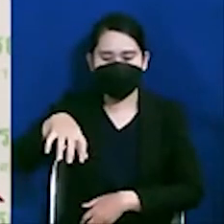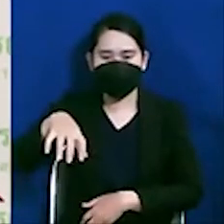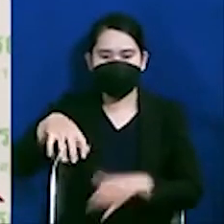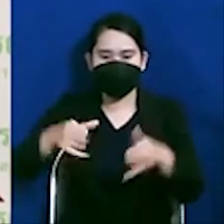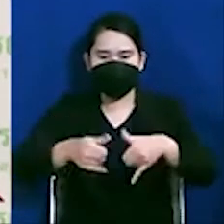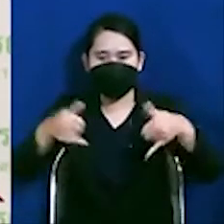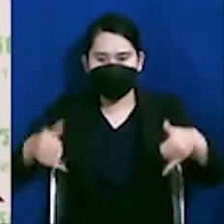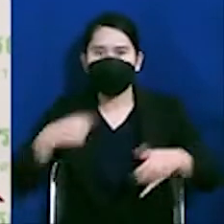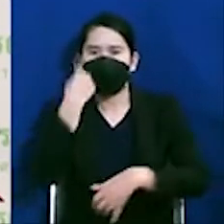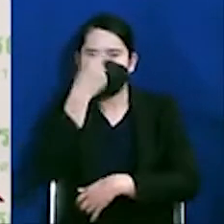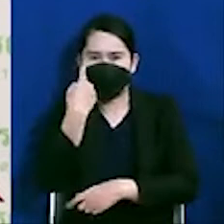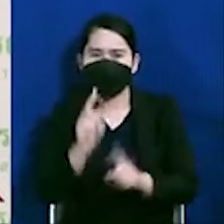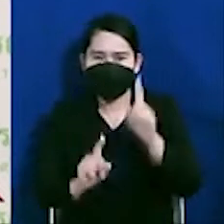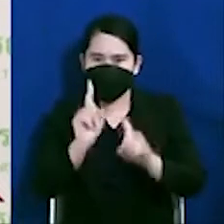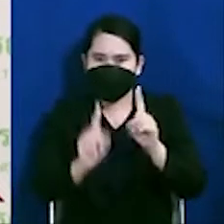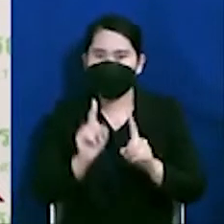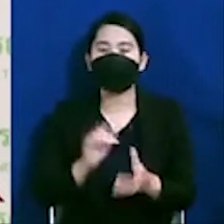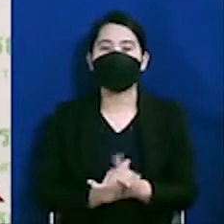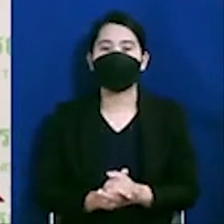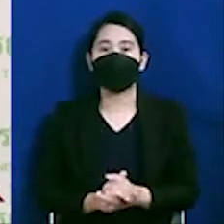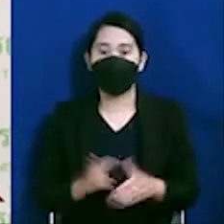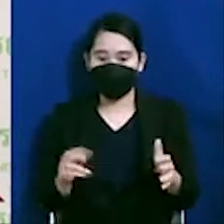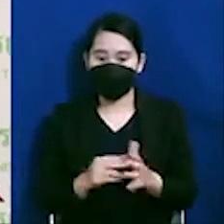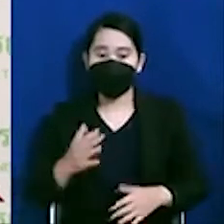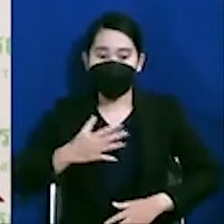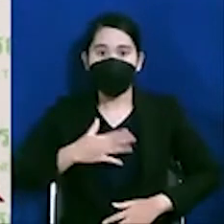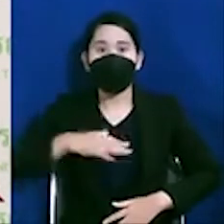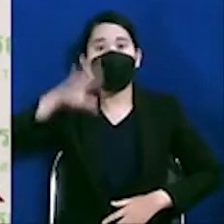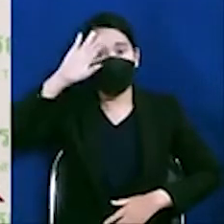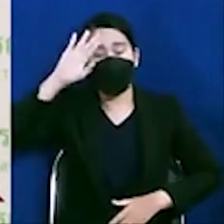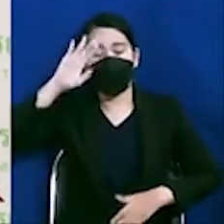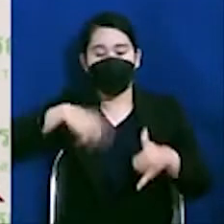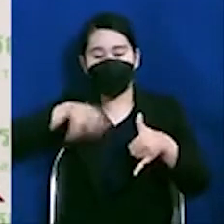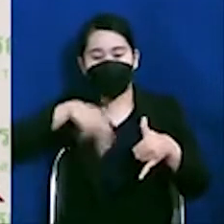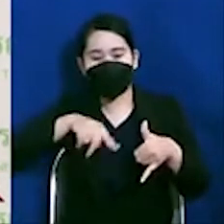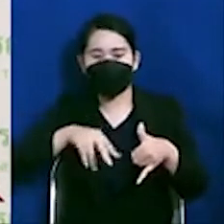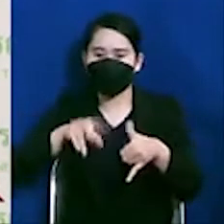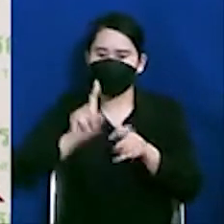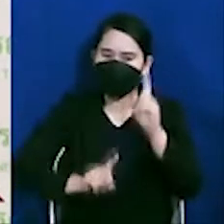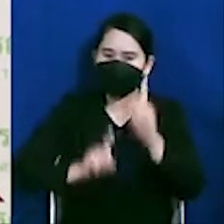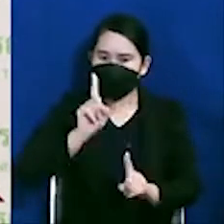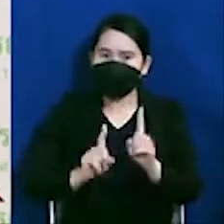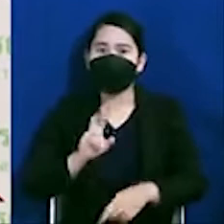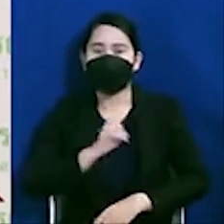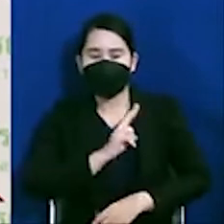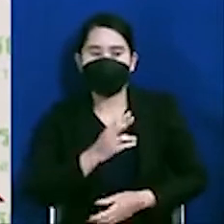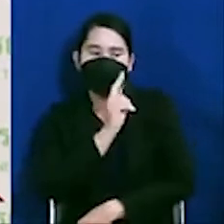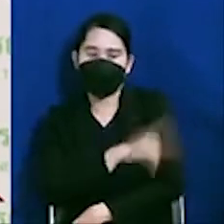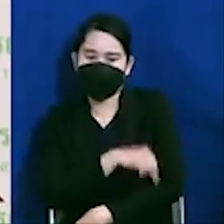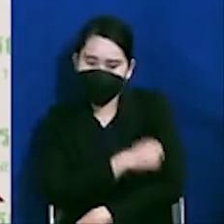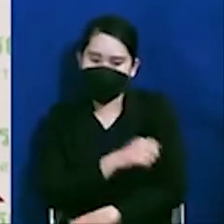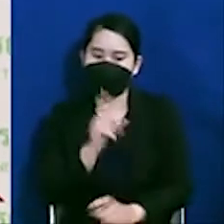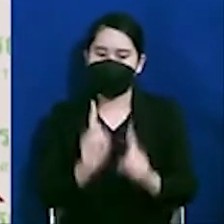ใครเป็นคนประเมินครับให้ผู้ป่วยประเมินตัวเองหรือว่าทางหน่วยบริการหรือโรงพยาบาล